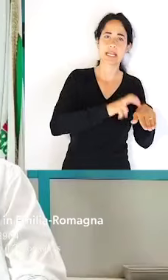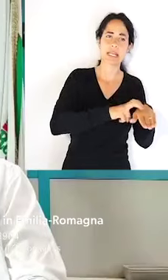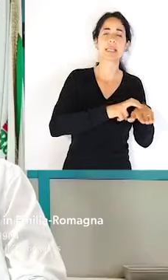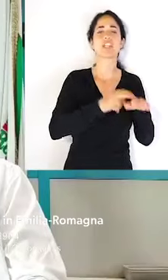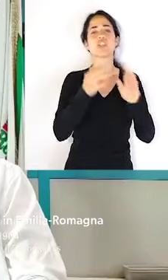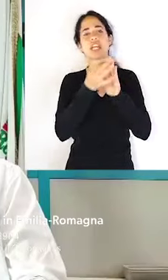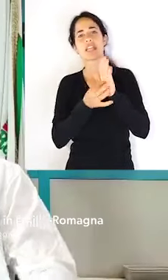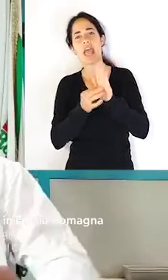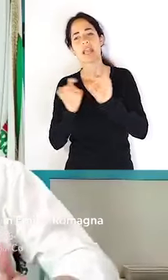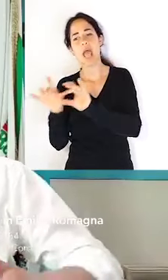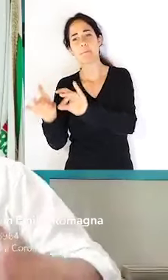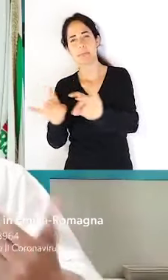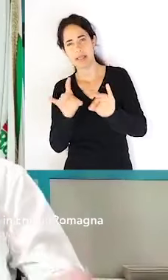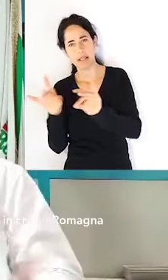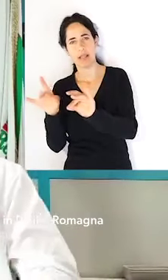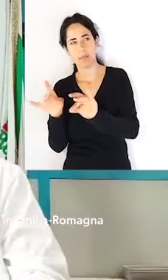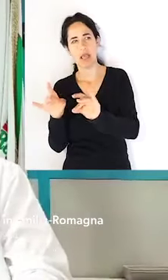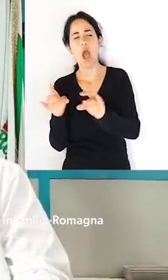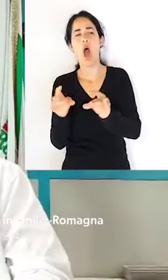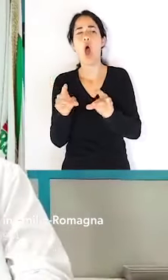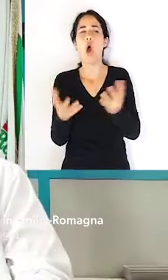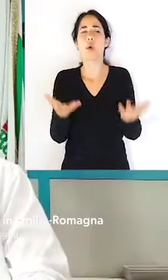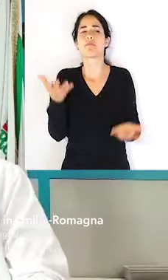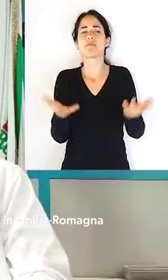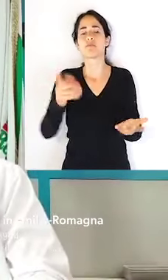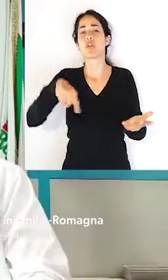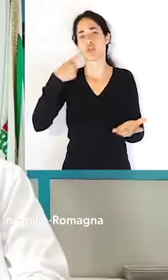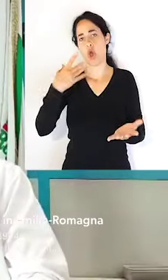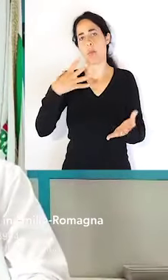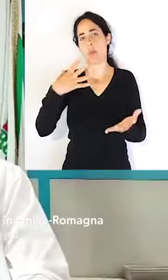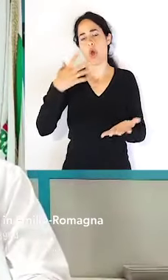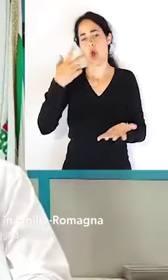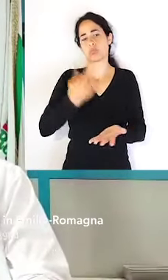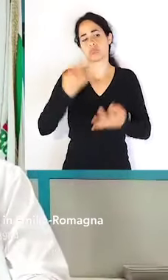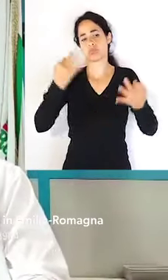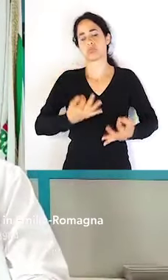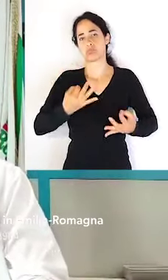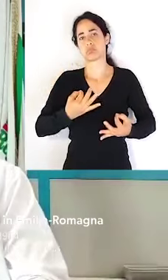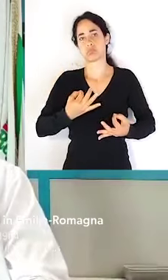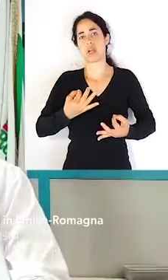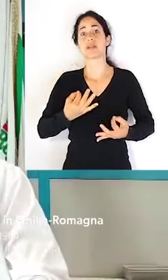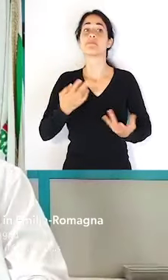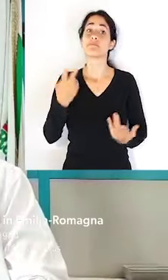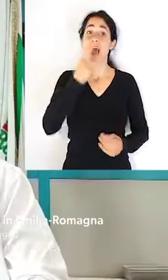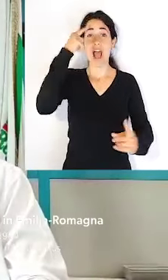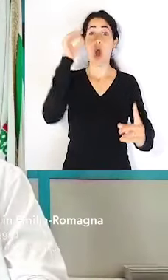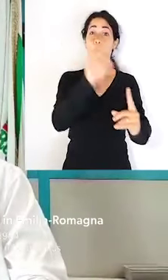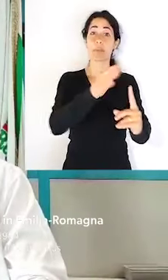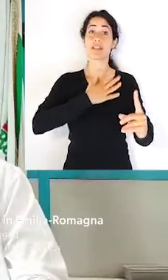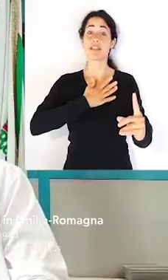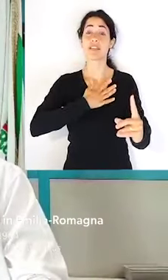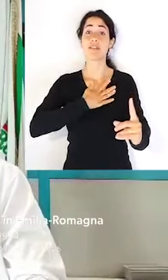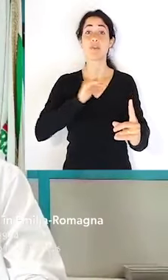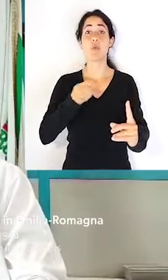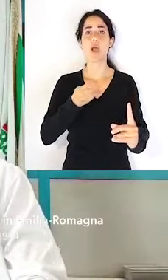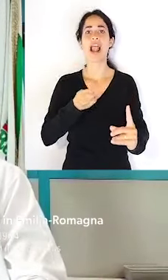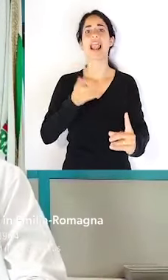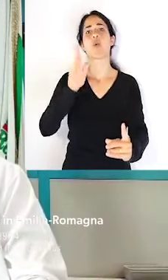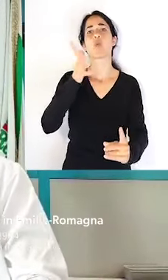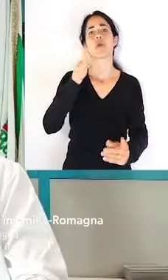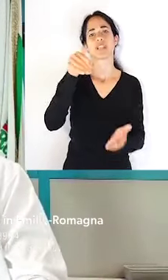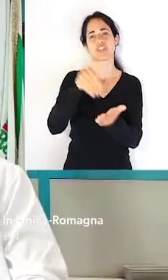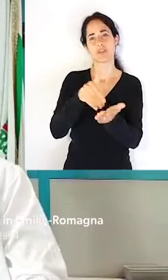ma arriveremo addirittura a darci l'obiettivo di 15.000 tamponi al giorno per il mese